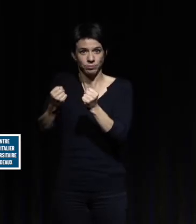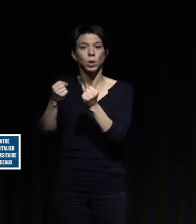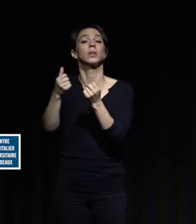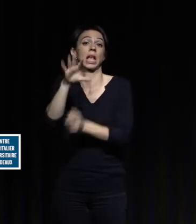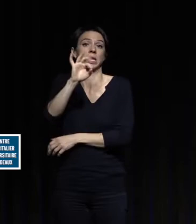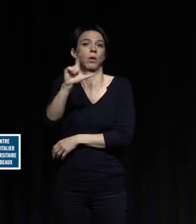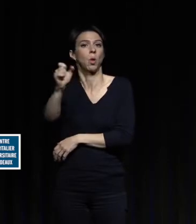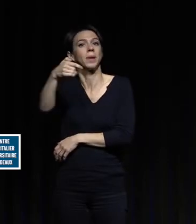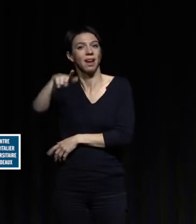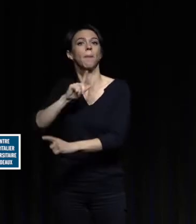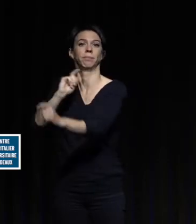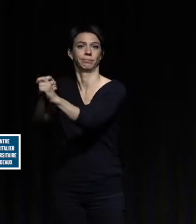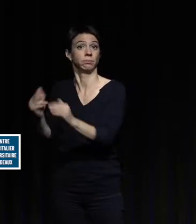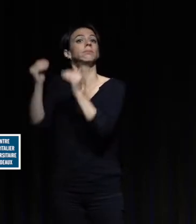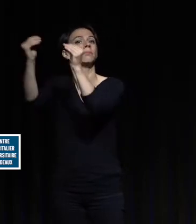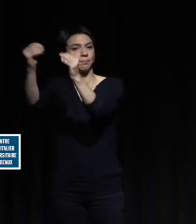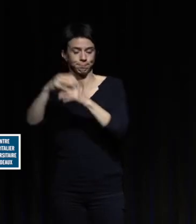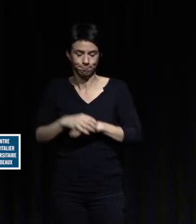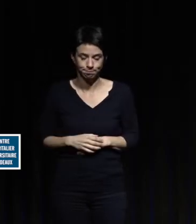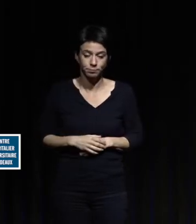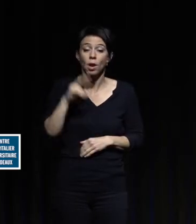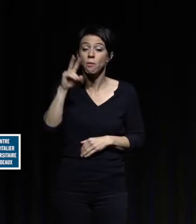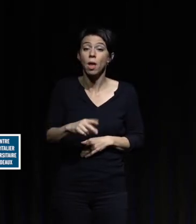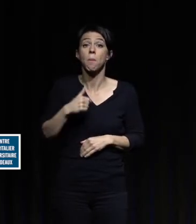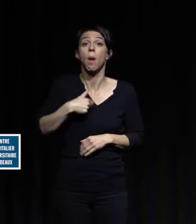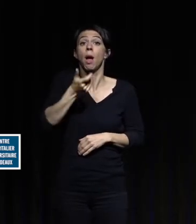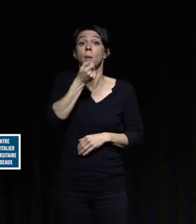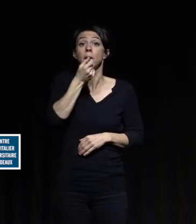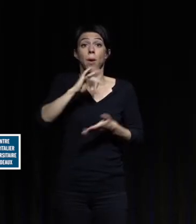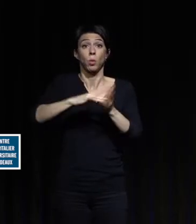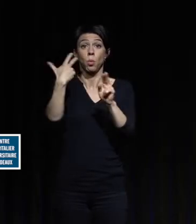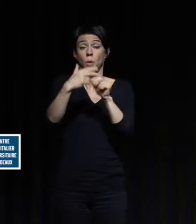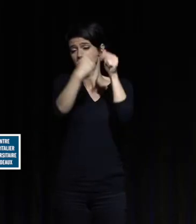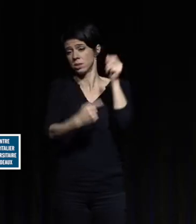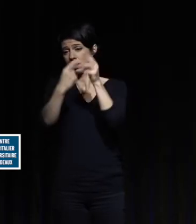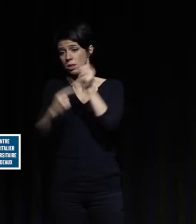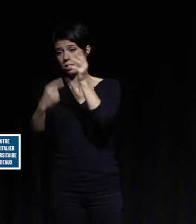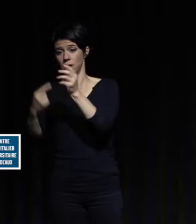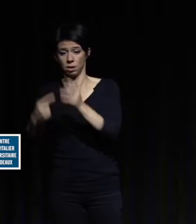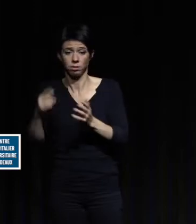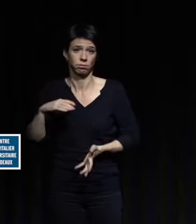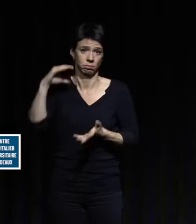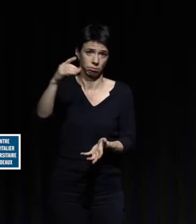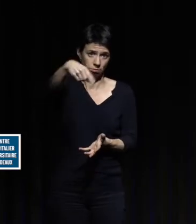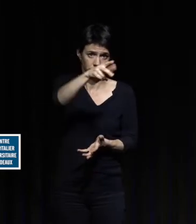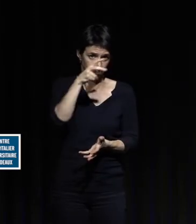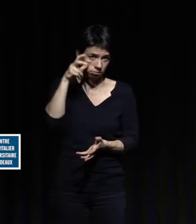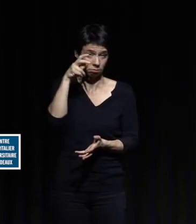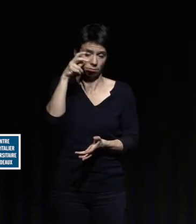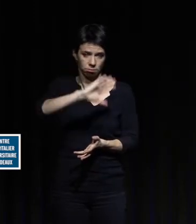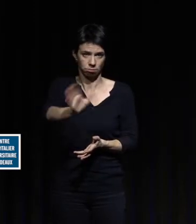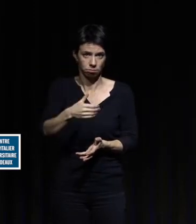Le focus, je n'ai pas passé tous les médicaments, tout le monde serait endormi. Le focus est